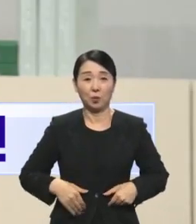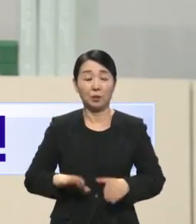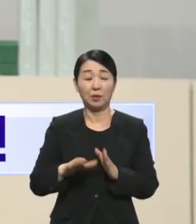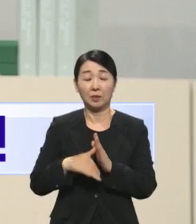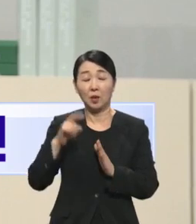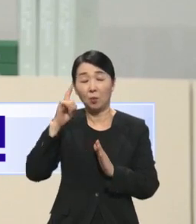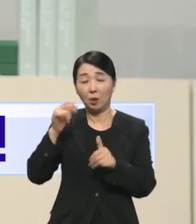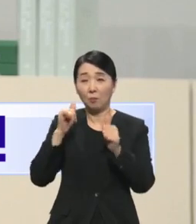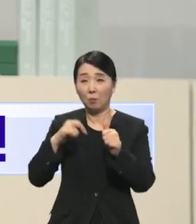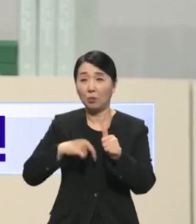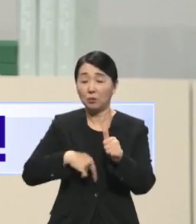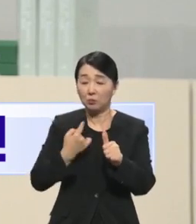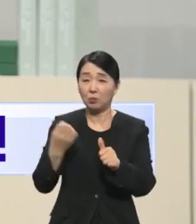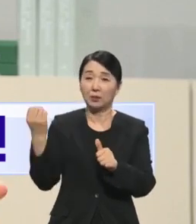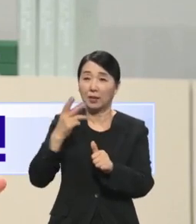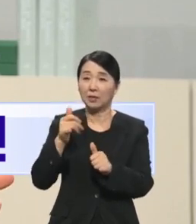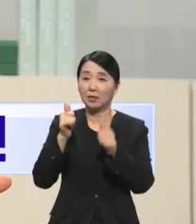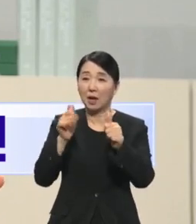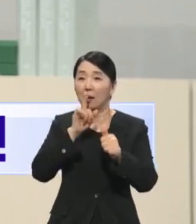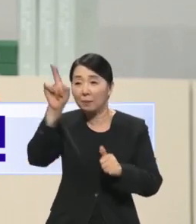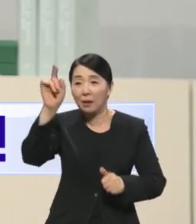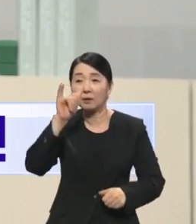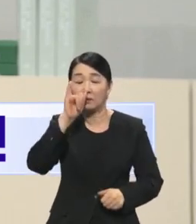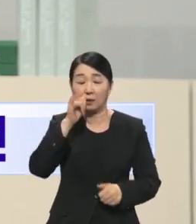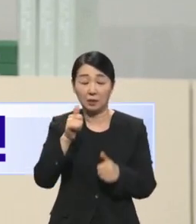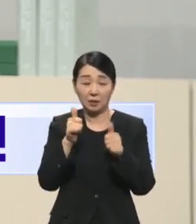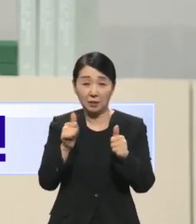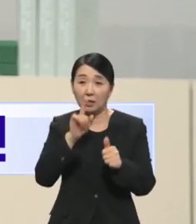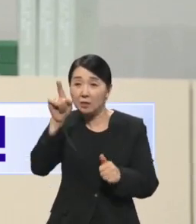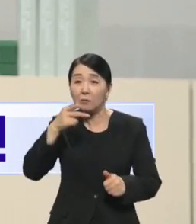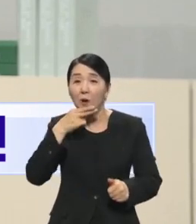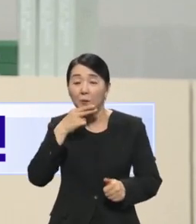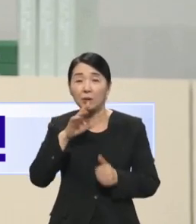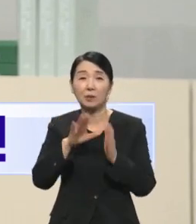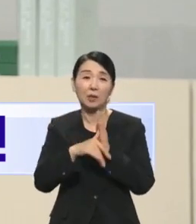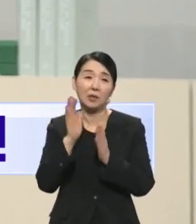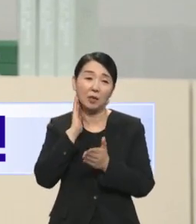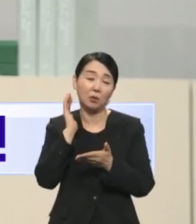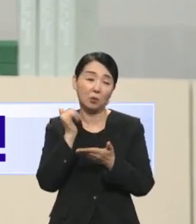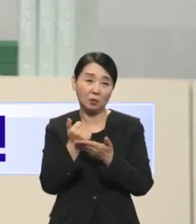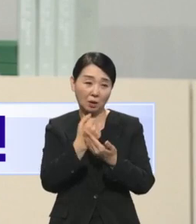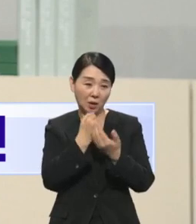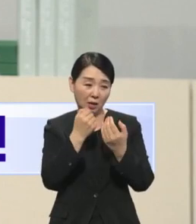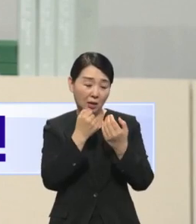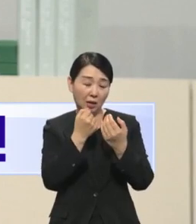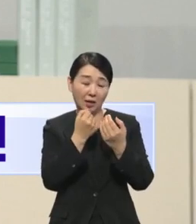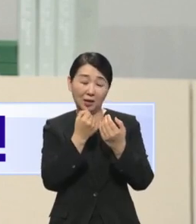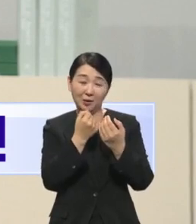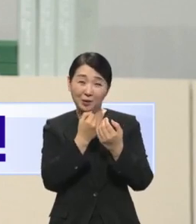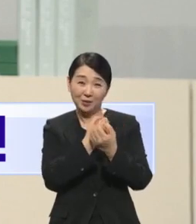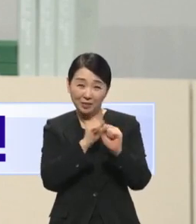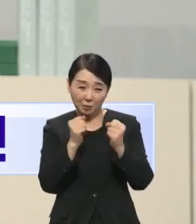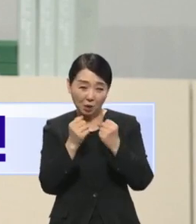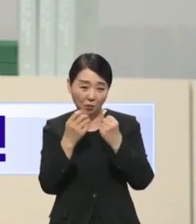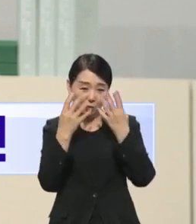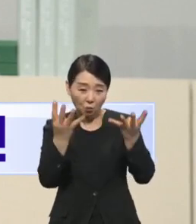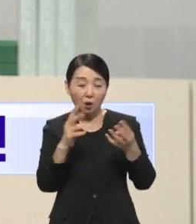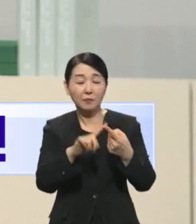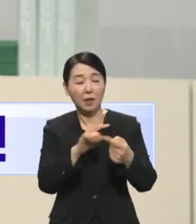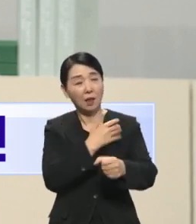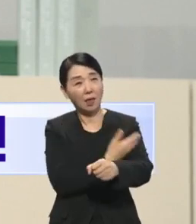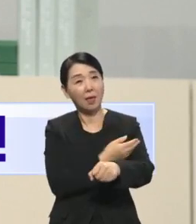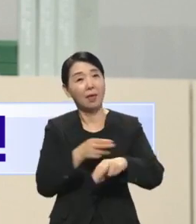스스로가 재심하는 것도 있지만 재심이 안 될 때는 이제 대통령이 사면권으로 그걸 바로잡는 의미가 하나 있고 그다음에 이제